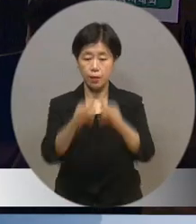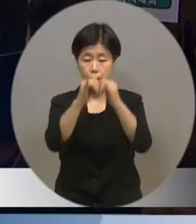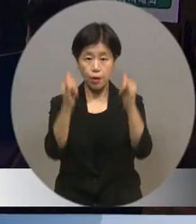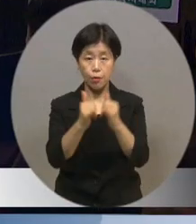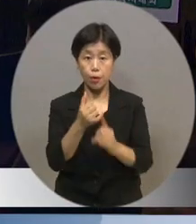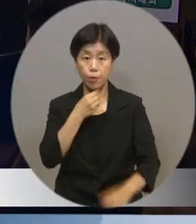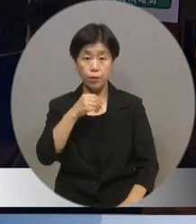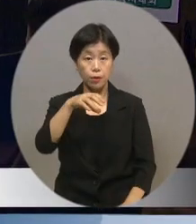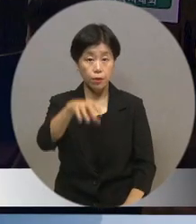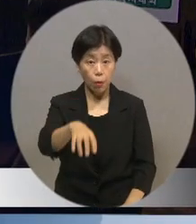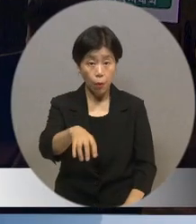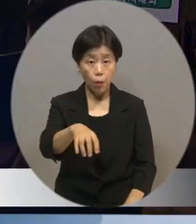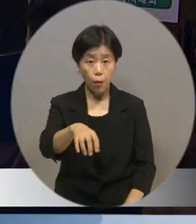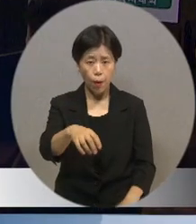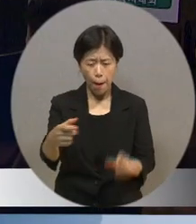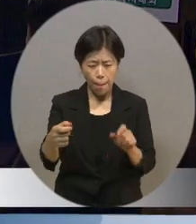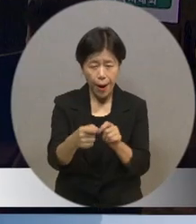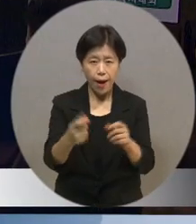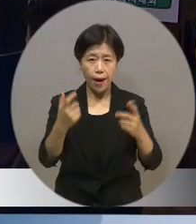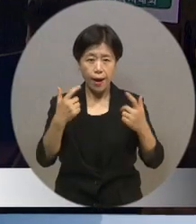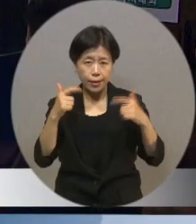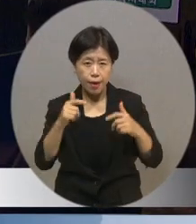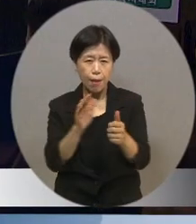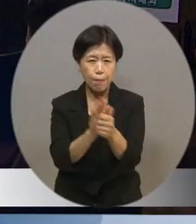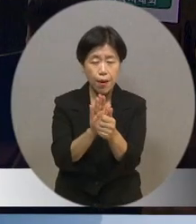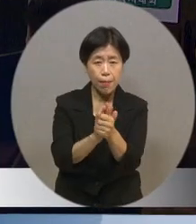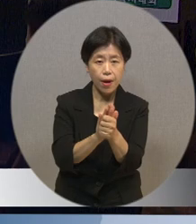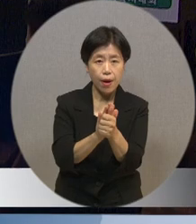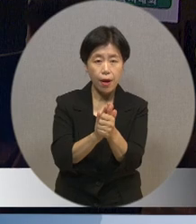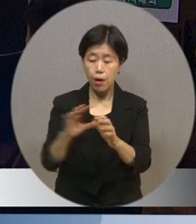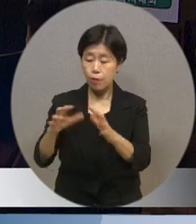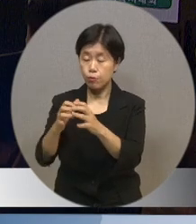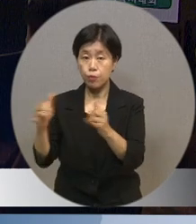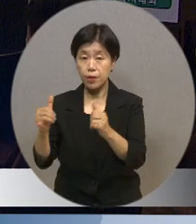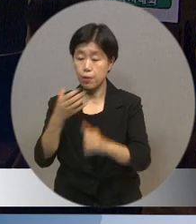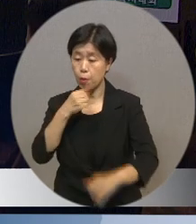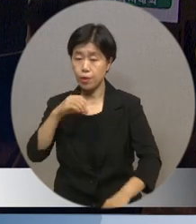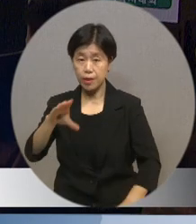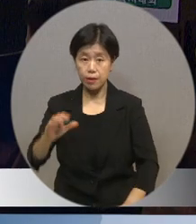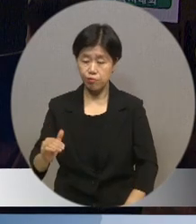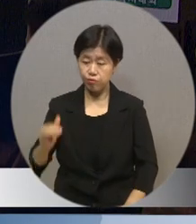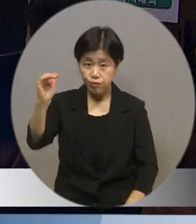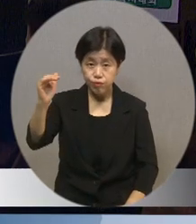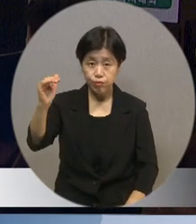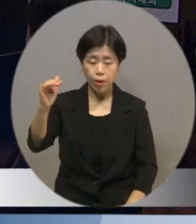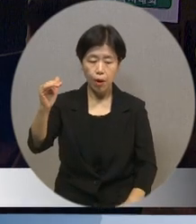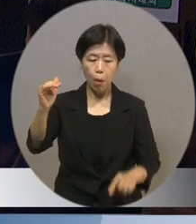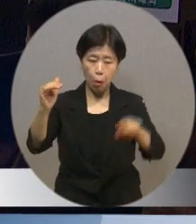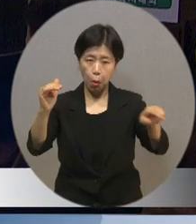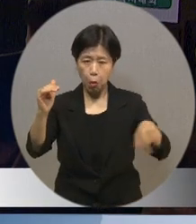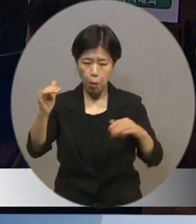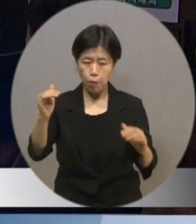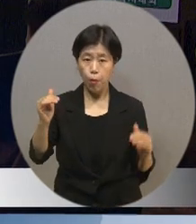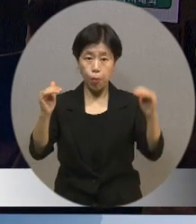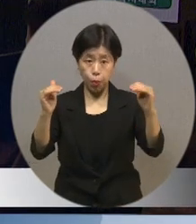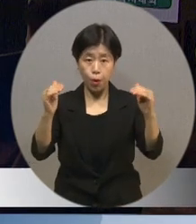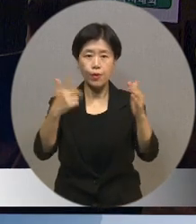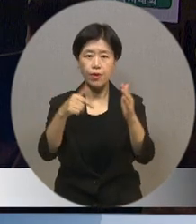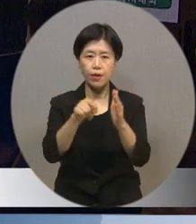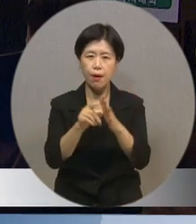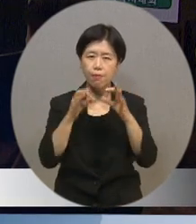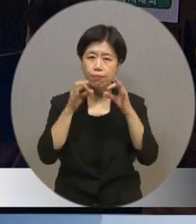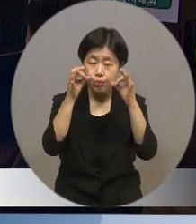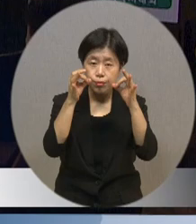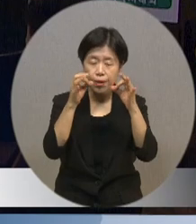사회복지 현장 가장 가까운 곳에서 국민들이 체감하는 복지 서비스를 제공하고자 힘써온 사회복지인들을